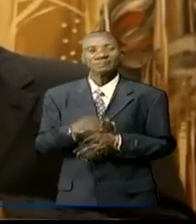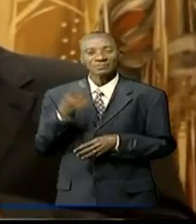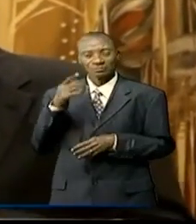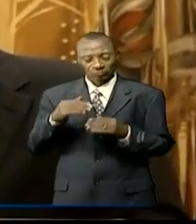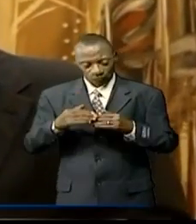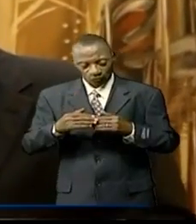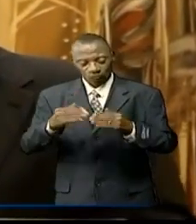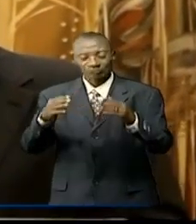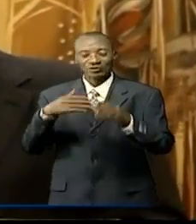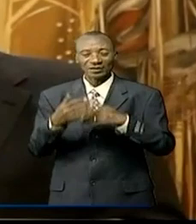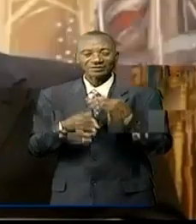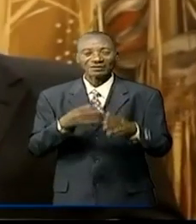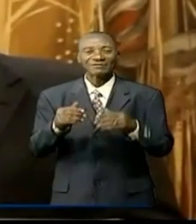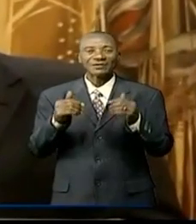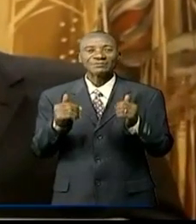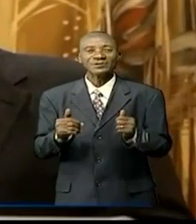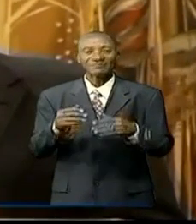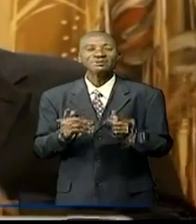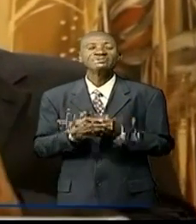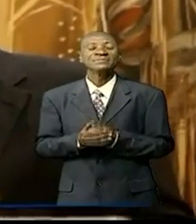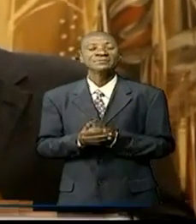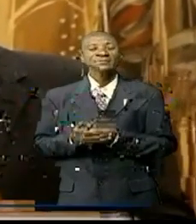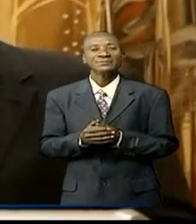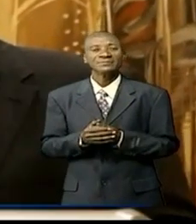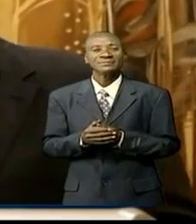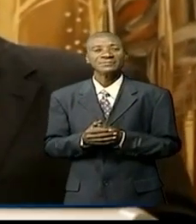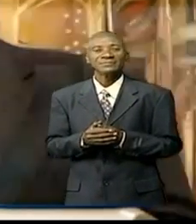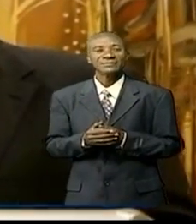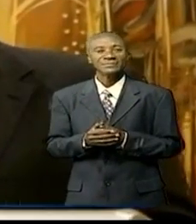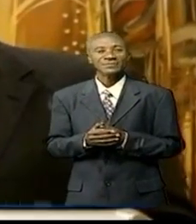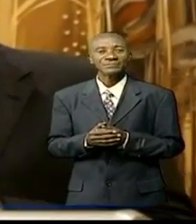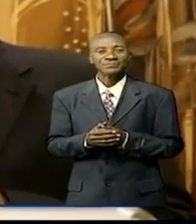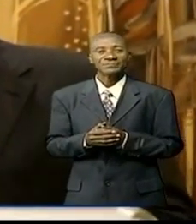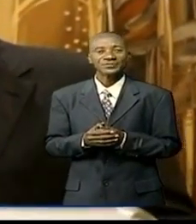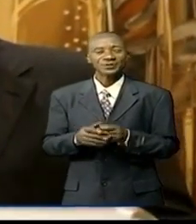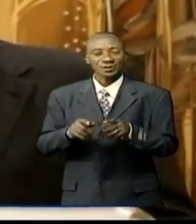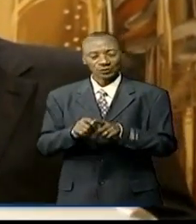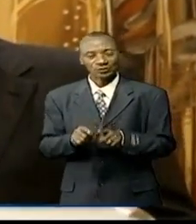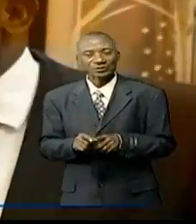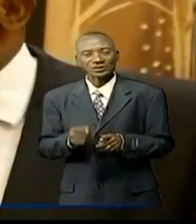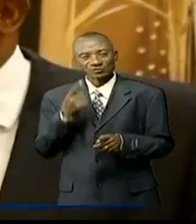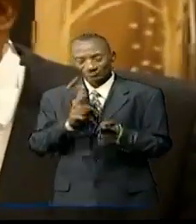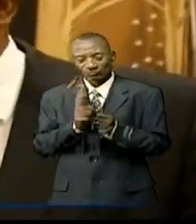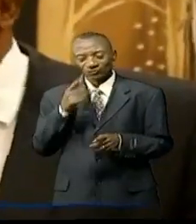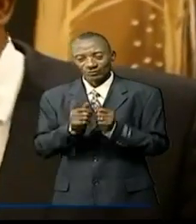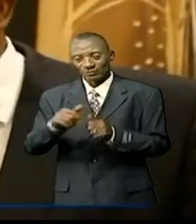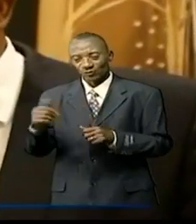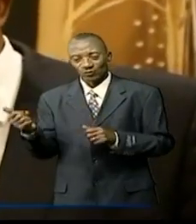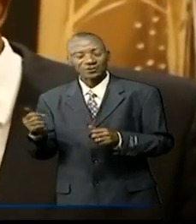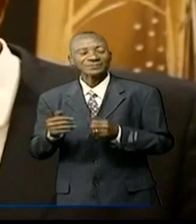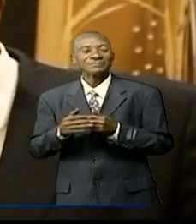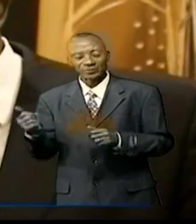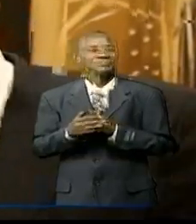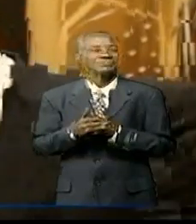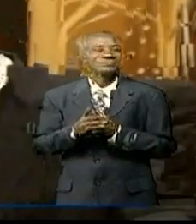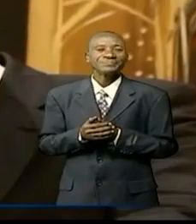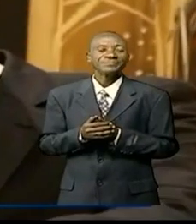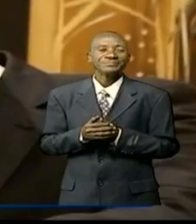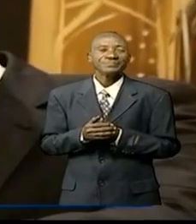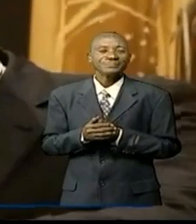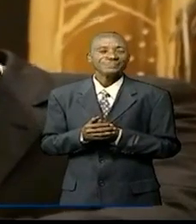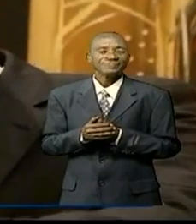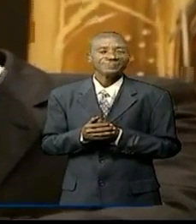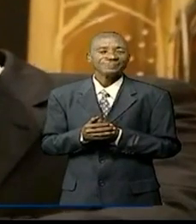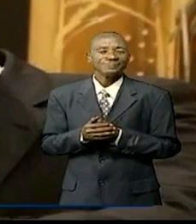et des infrastructures, notamment le matériel de communication et les gardes. Une taxe de 1%